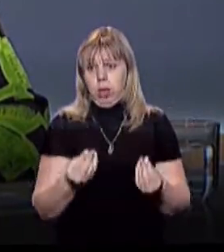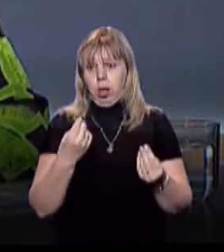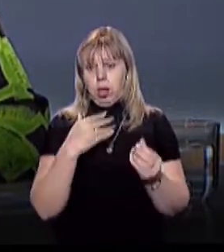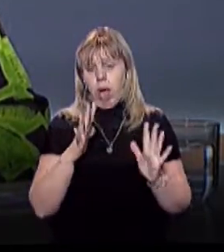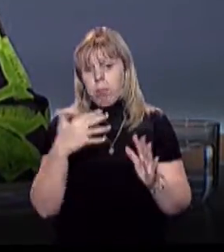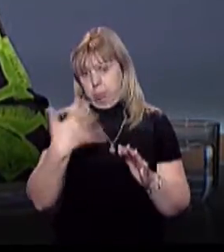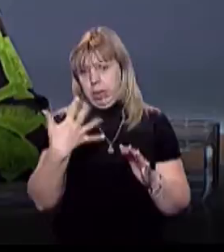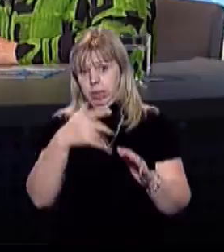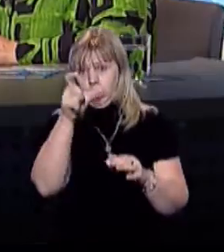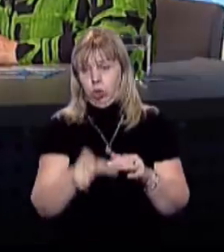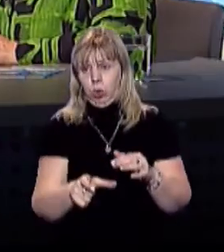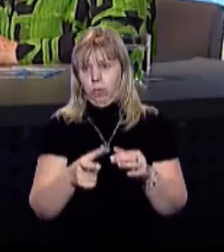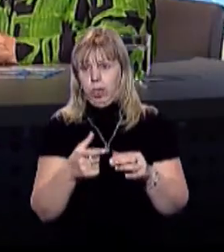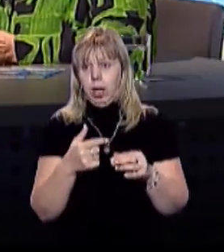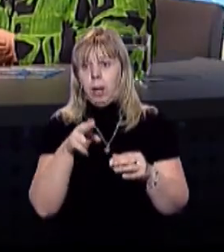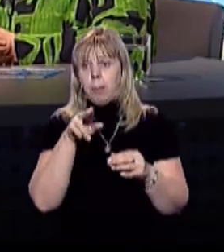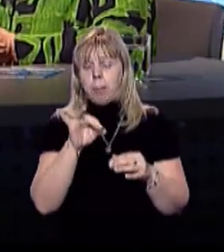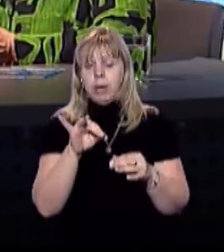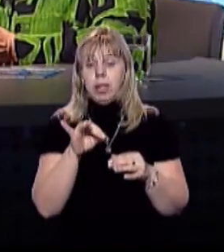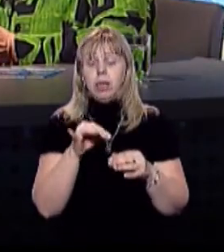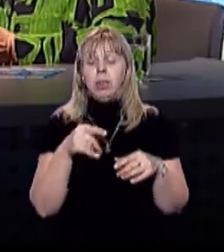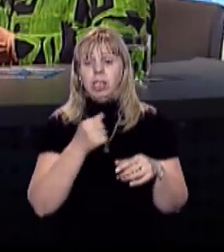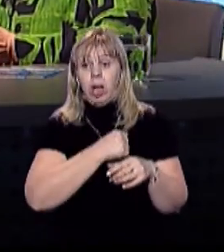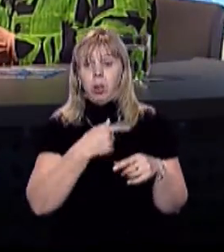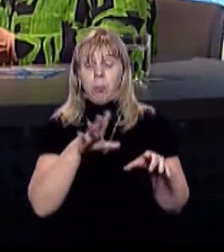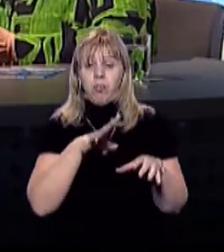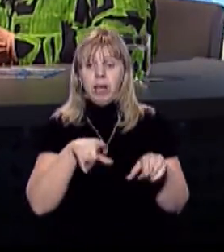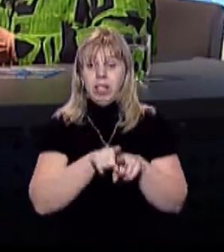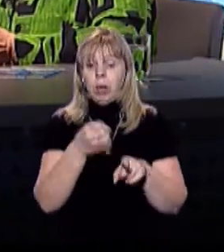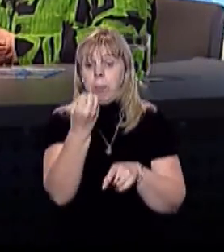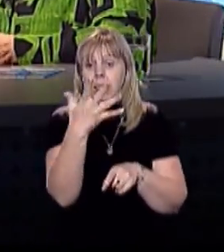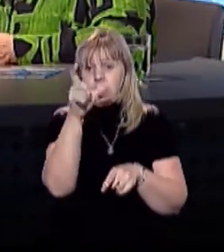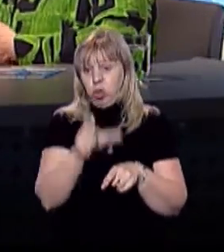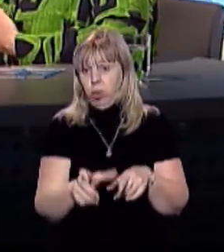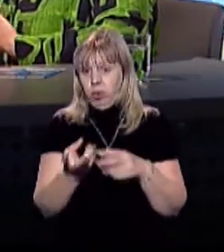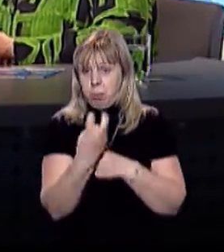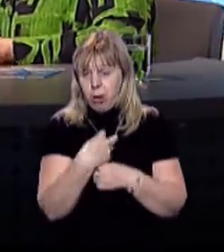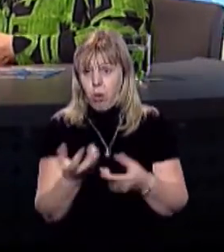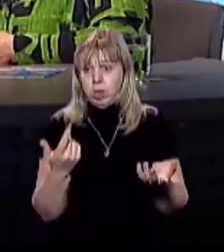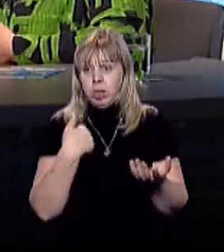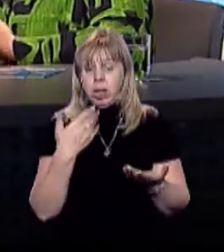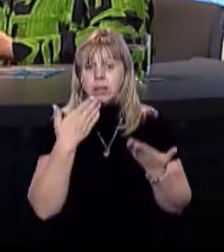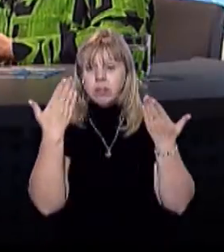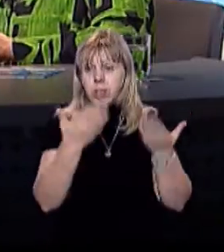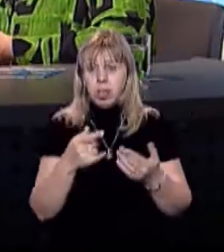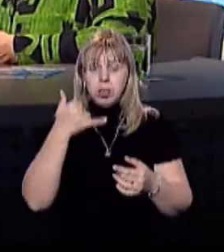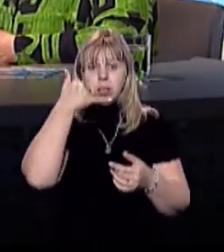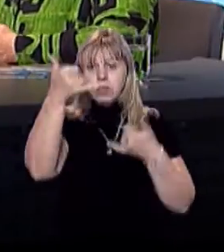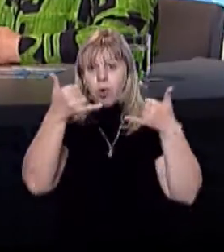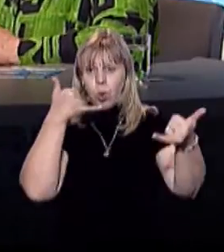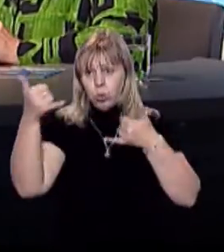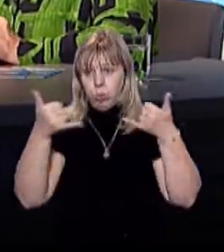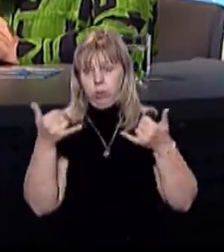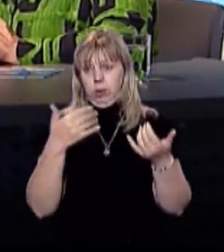як 50 чоловік. Прикро буває так, що у нас і 15 чоловік проходить, і тоді я вже звертаюся, дзвонимо за